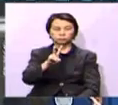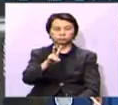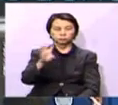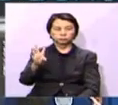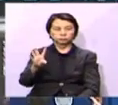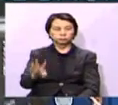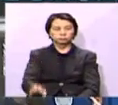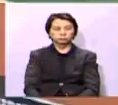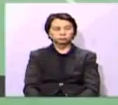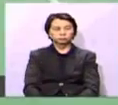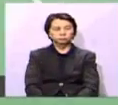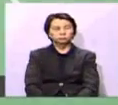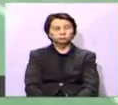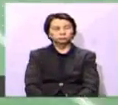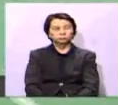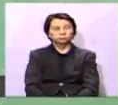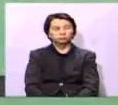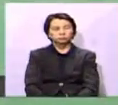ke-24.